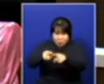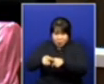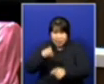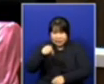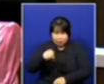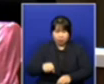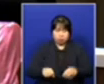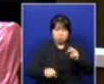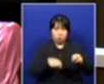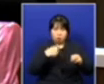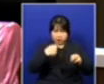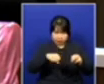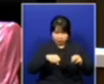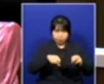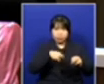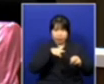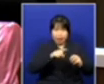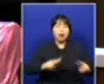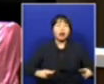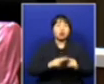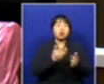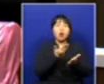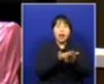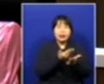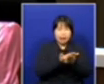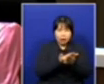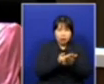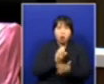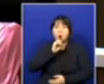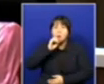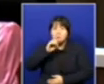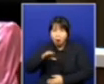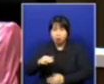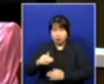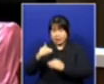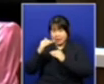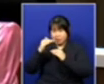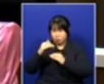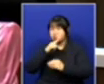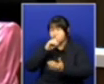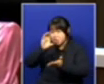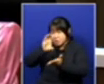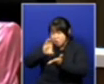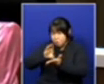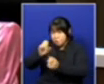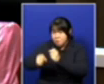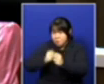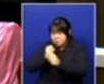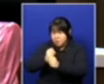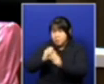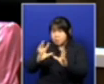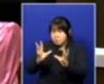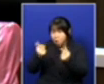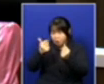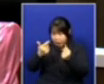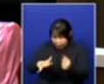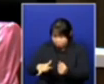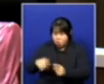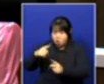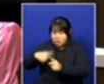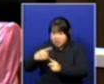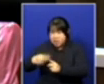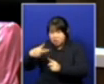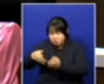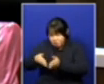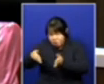ระทรวงการคลังมารายงานกับสภาสิ้นปีงบประมาณภายใน2เดือนคือยังปราณีนะฮะ